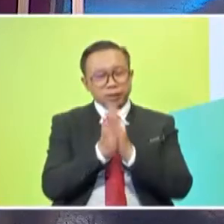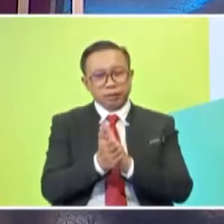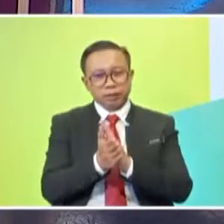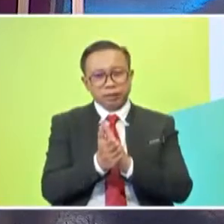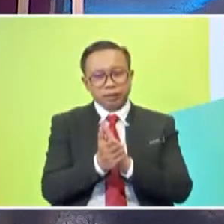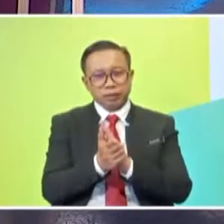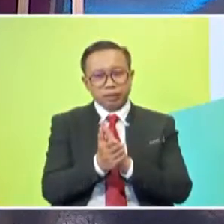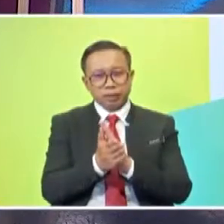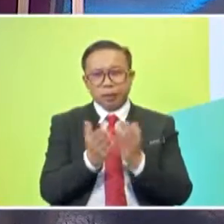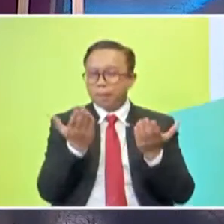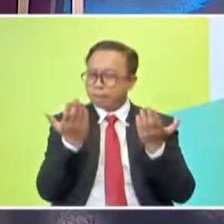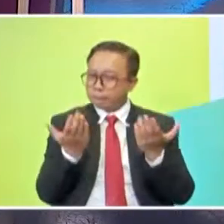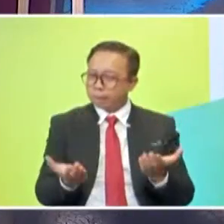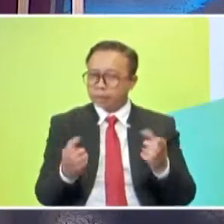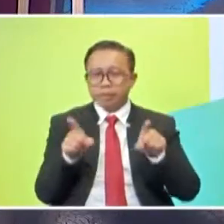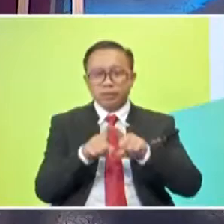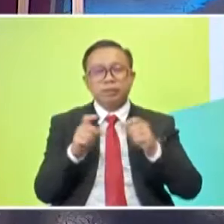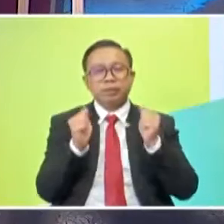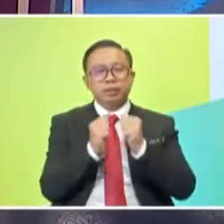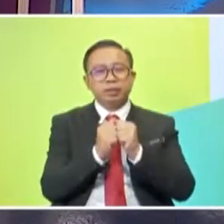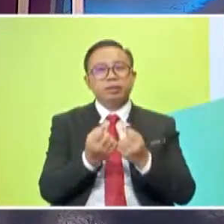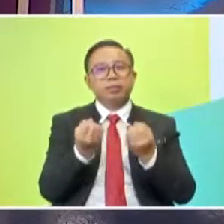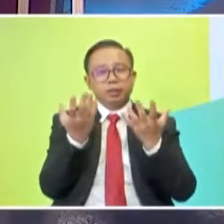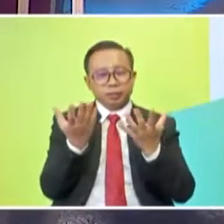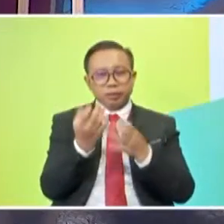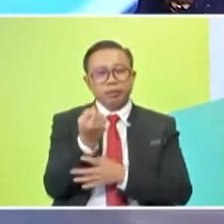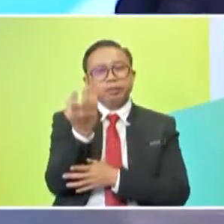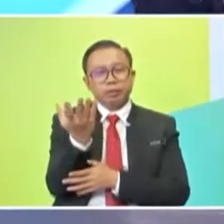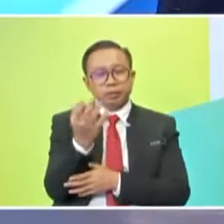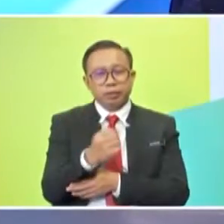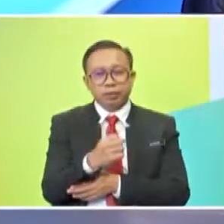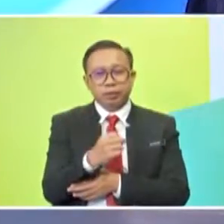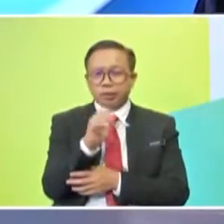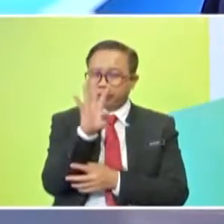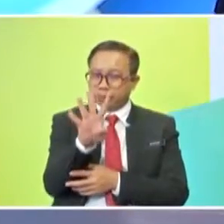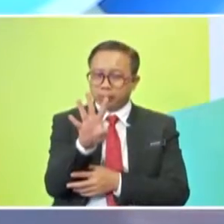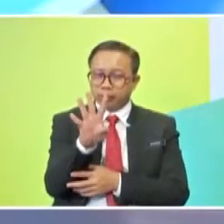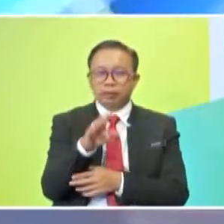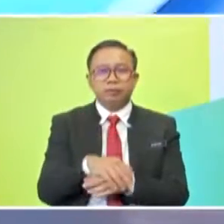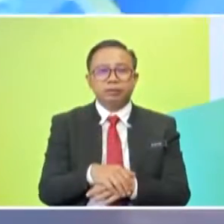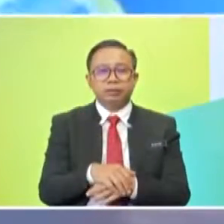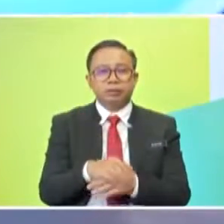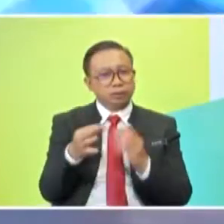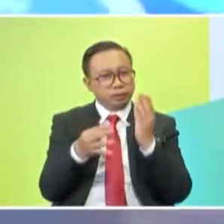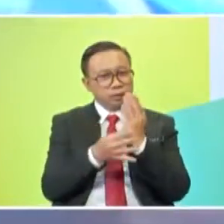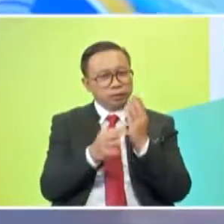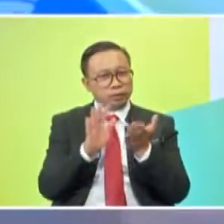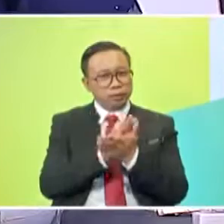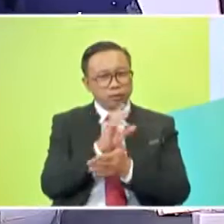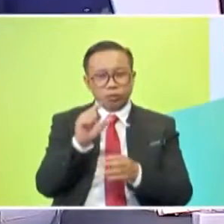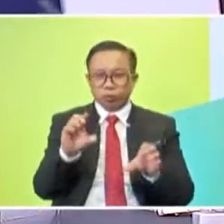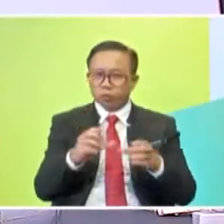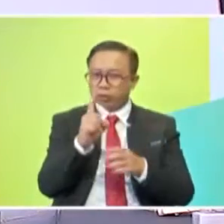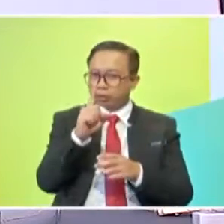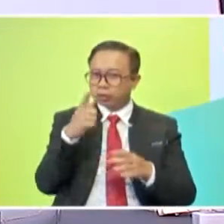berat kritis = berapa bersamaan dengan 4clips kita coba satu